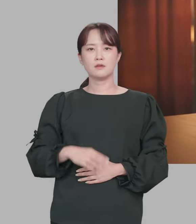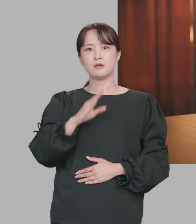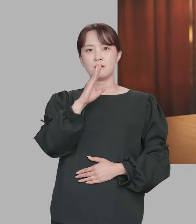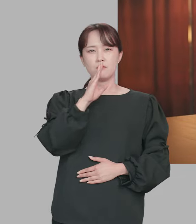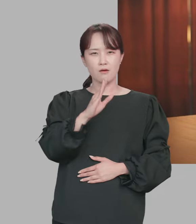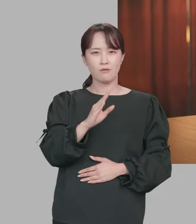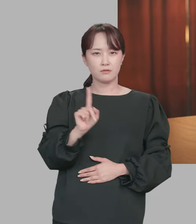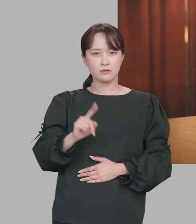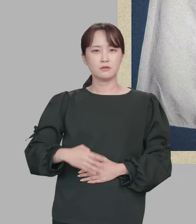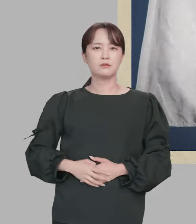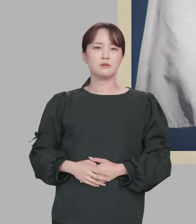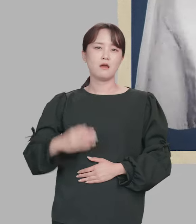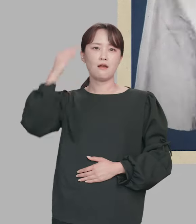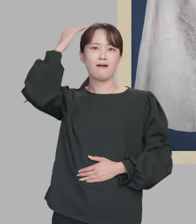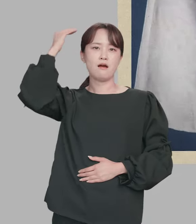바로